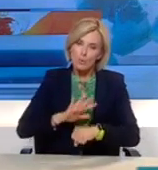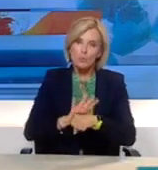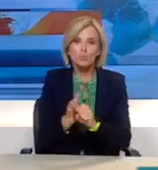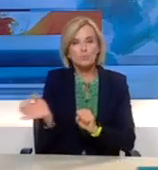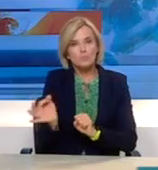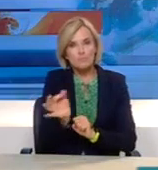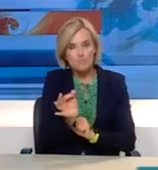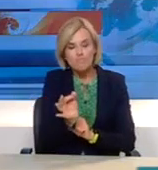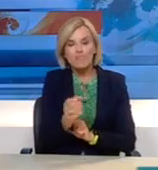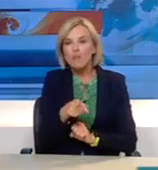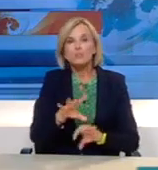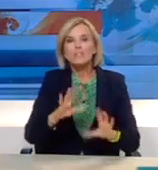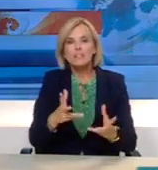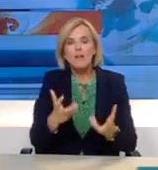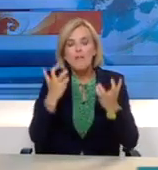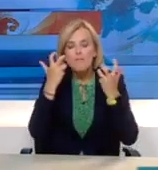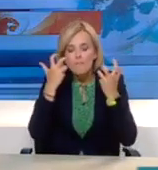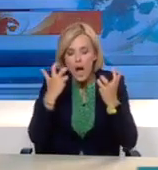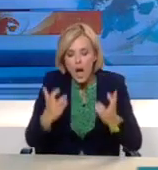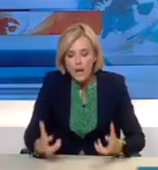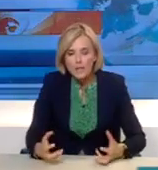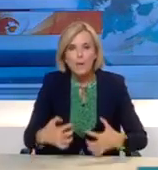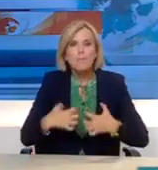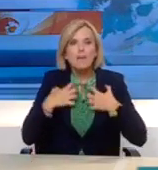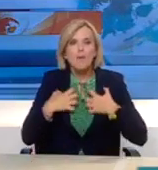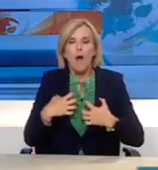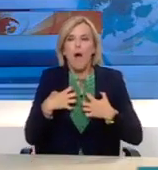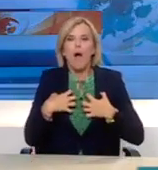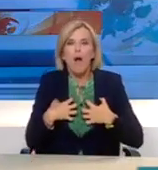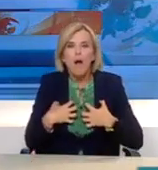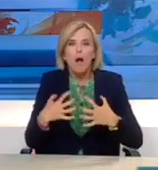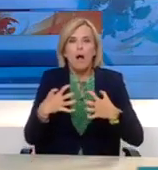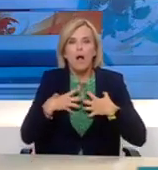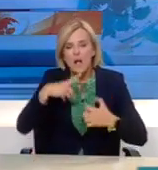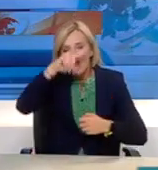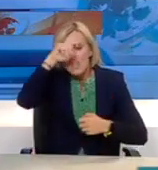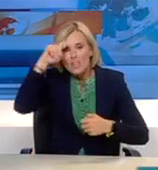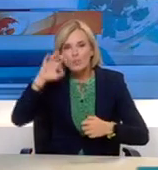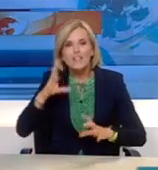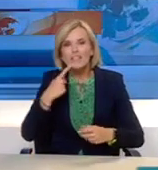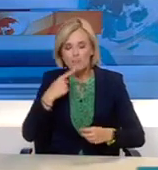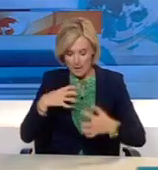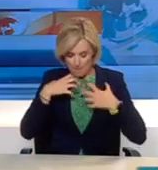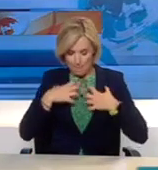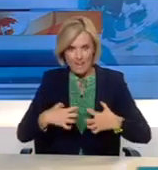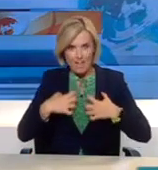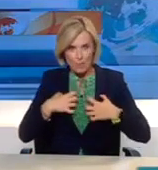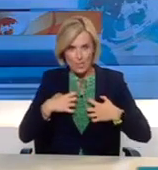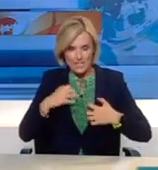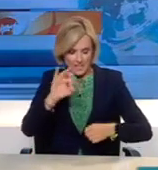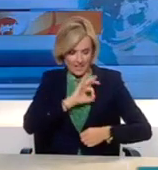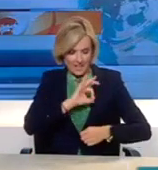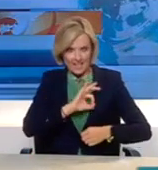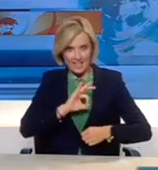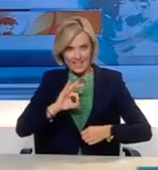παρουσιάζουν ένα είδος πνευμονίας με βαριά αναπνευστική ανεπάρκεια, που σημαίνει ότι οι κυψελίδες του πνεύμονα δεν μπορεί να λειτουργήσουν και